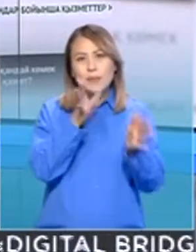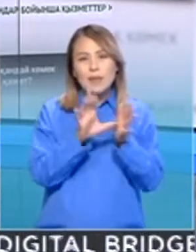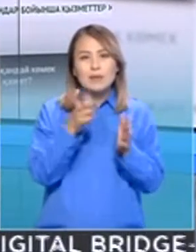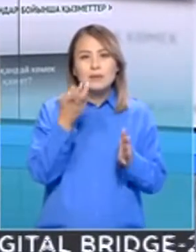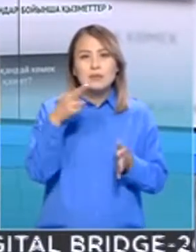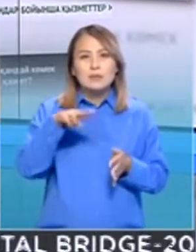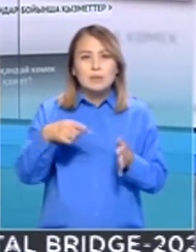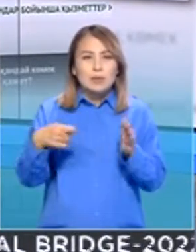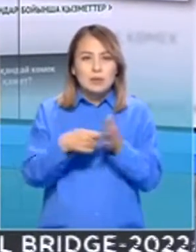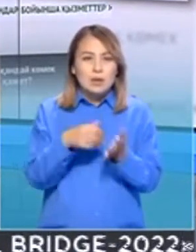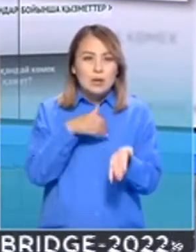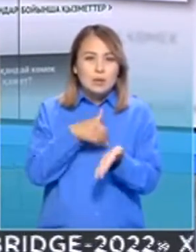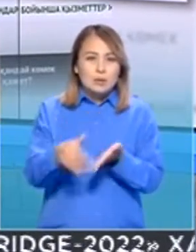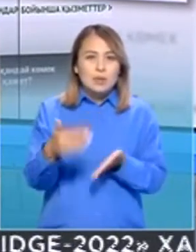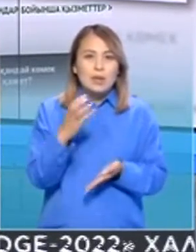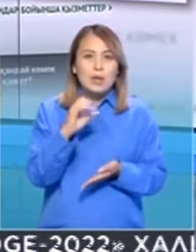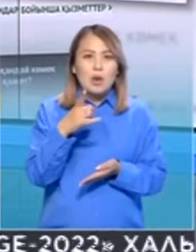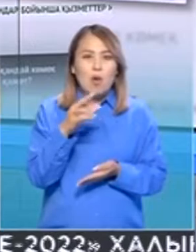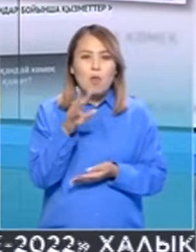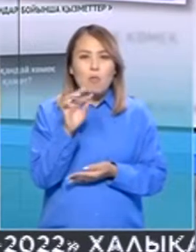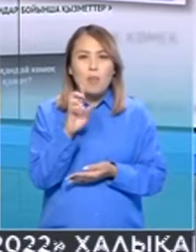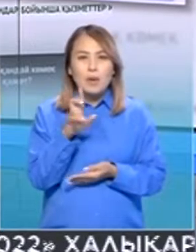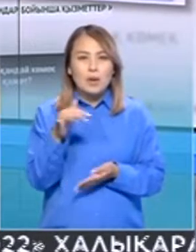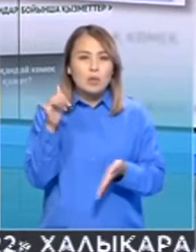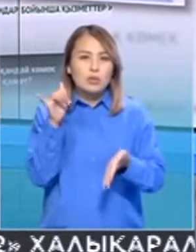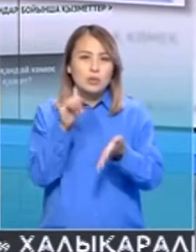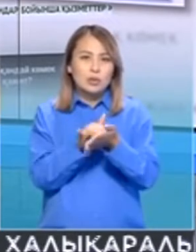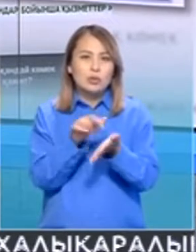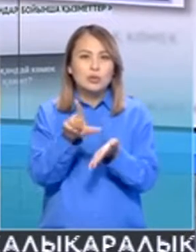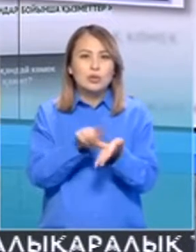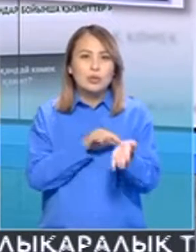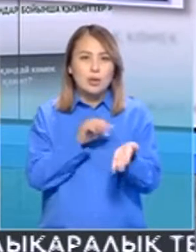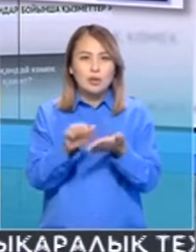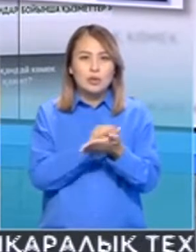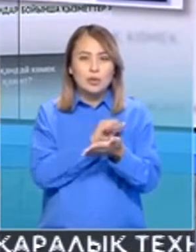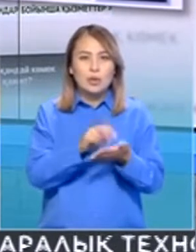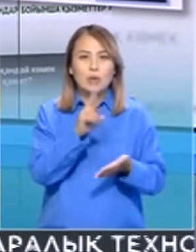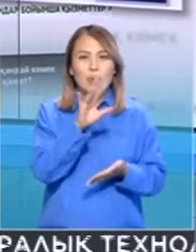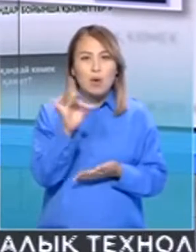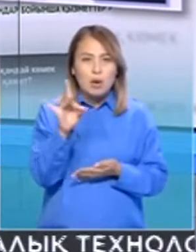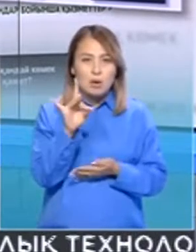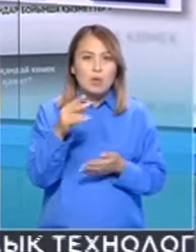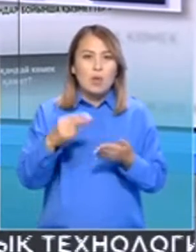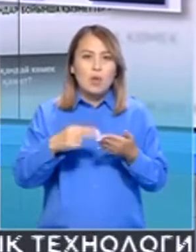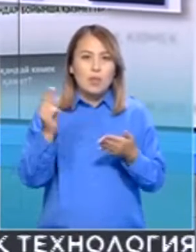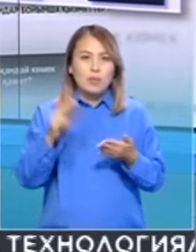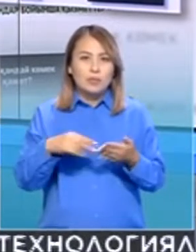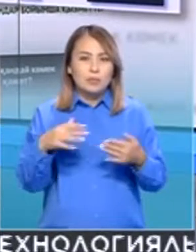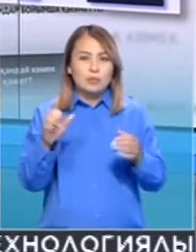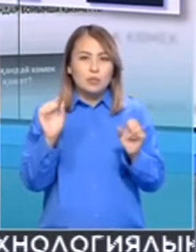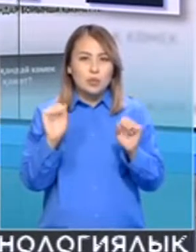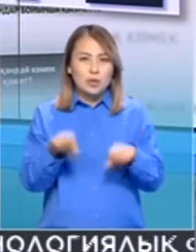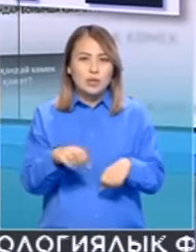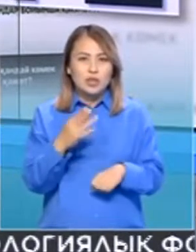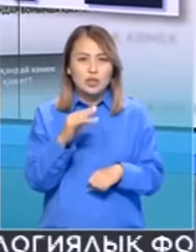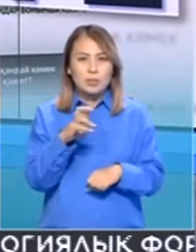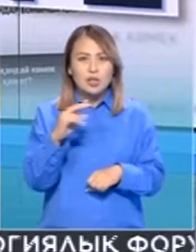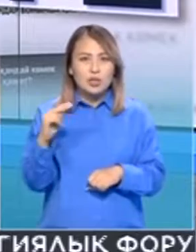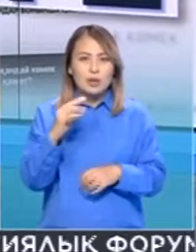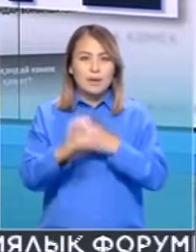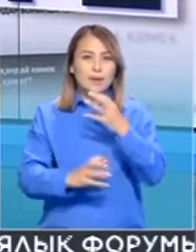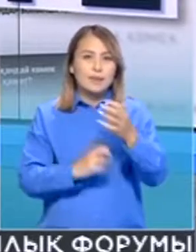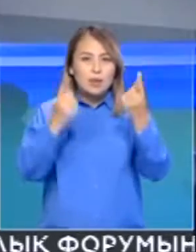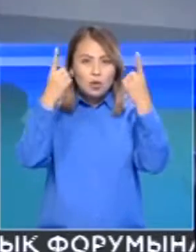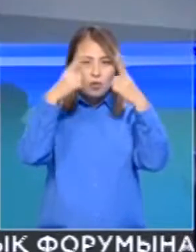Электрондық цифрлық қолтаңбадан бас тартып, оның орнына Егов Мобайл қосымшасы арқылы құжаттарға QR мен қол қоятын кез келді. Бұл туралы Digital